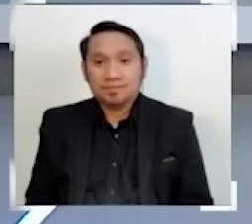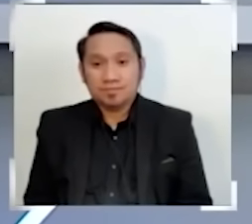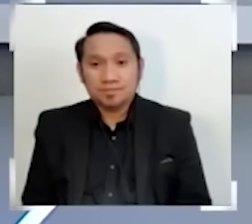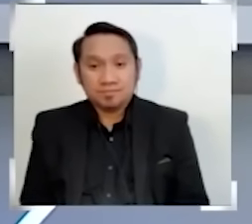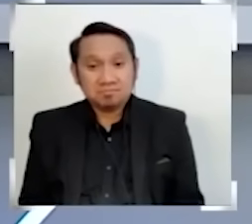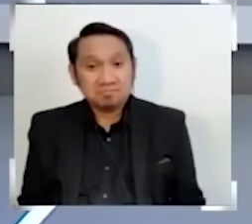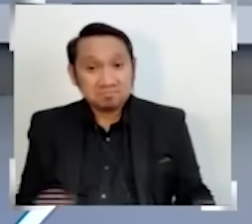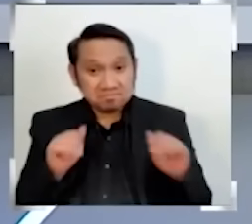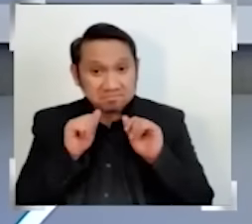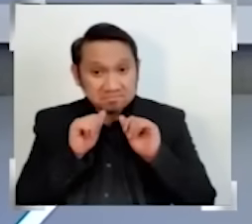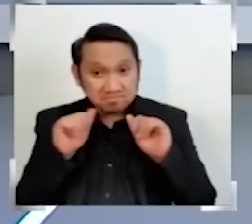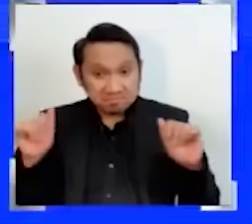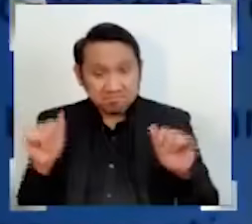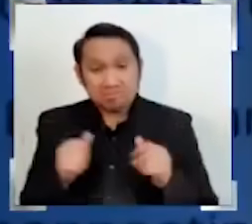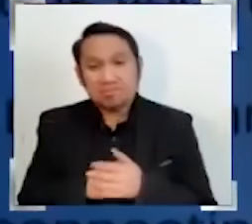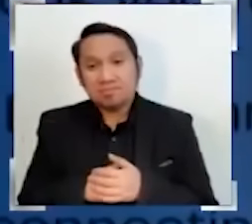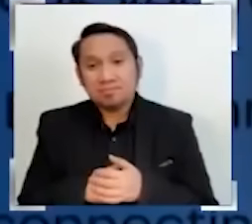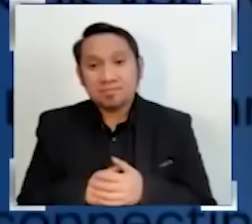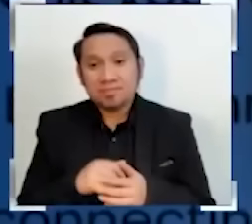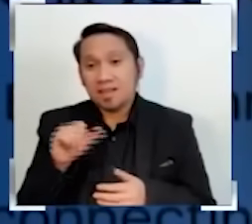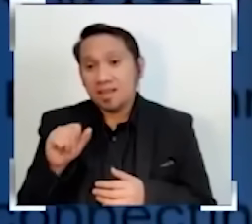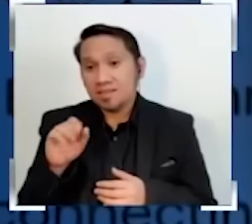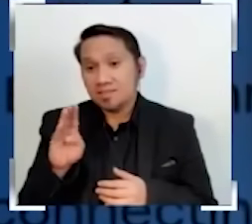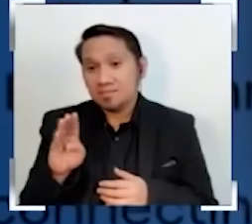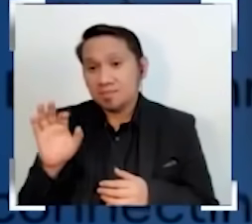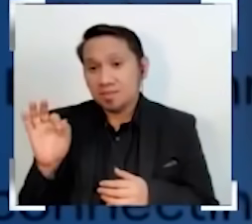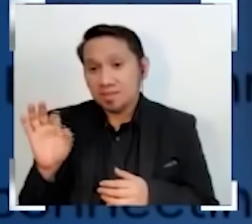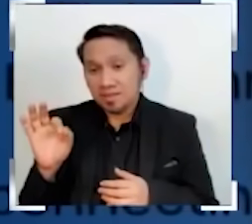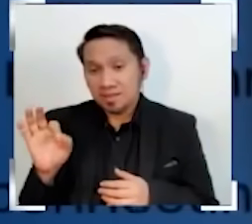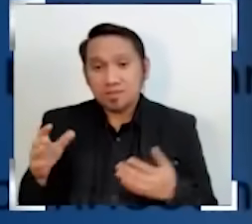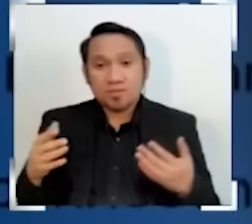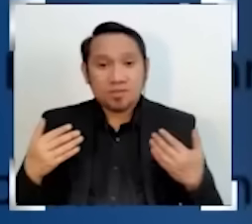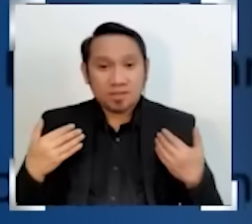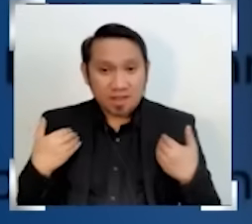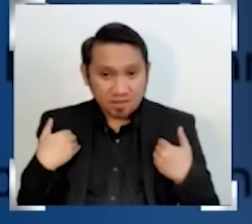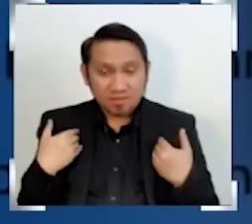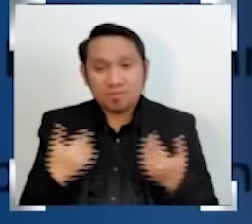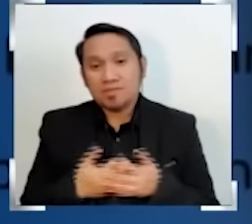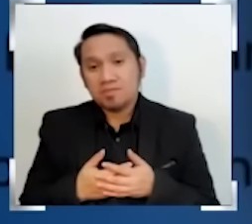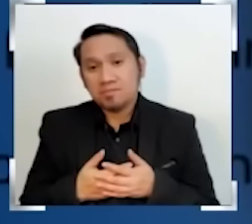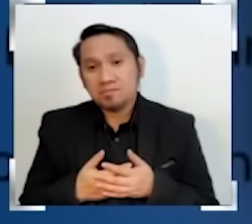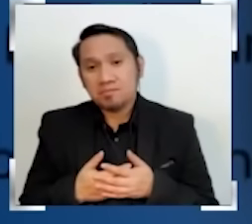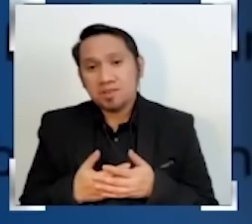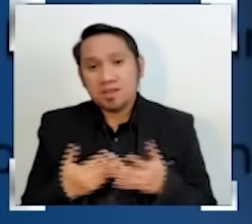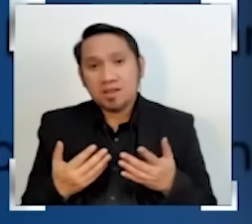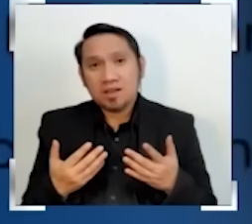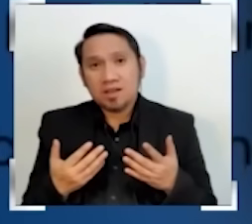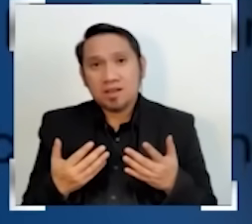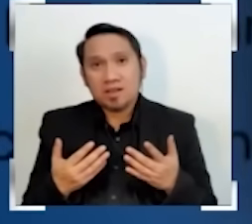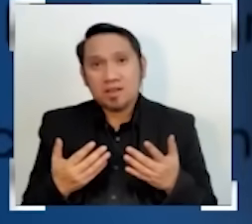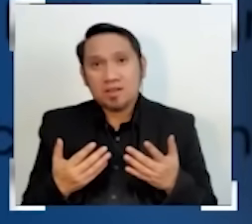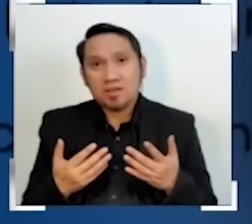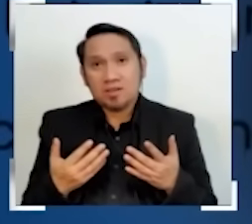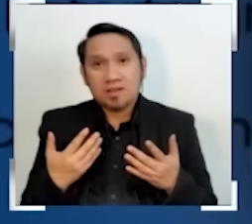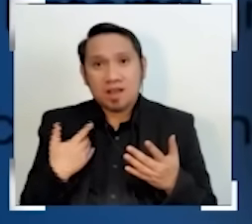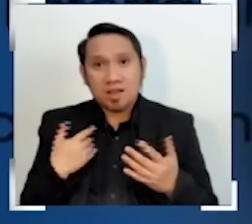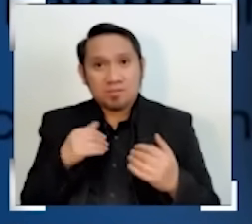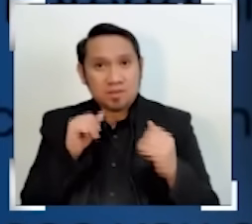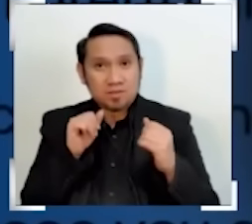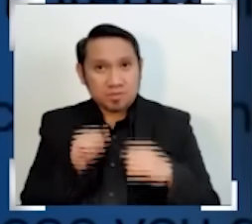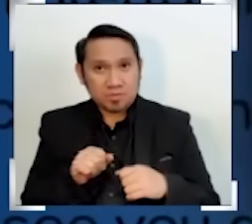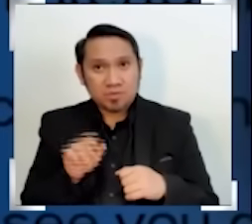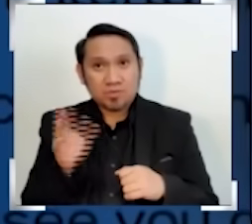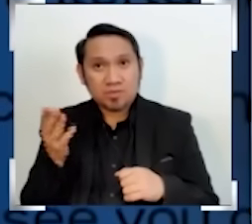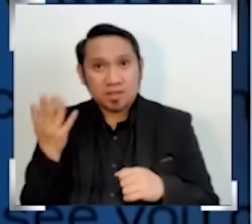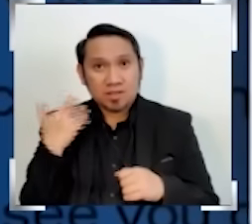Inanunsyo ng 1Z Entertainment ng SB19 na magkaroon o nagkaroon sila ng amicable agreement sa dati nilang management